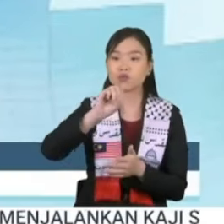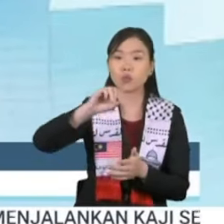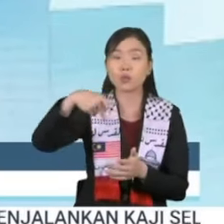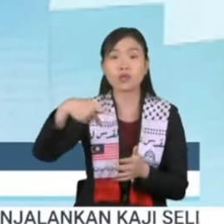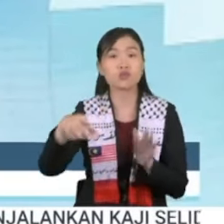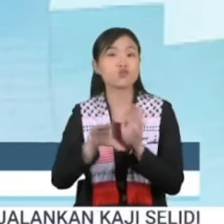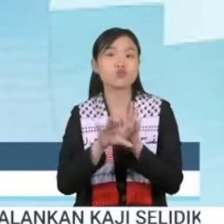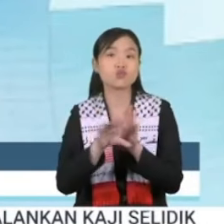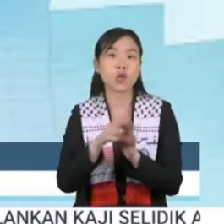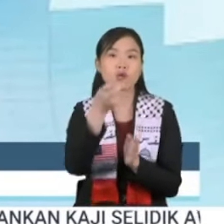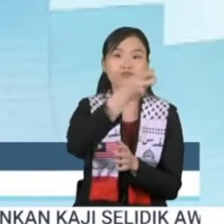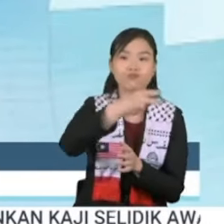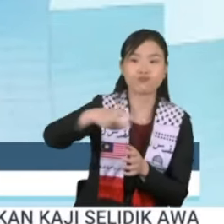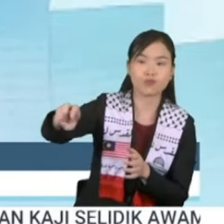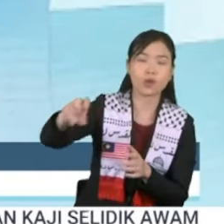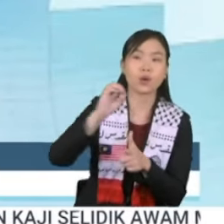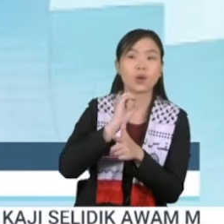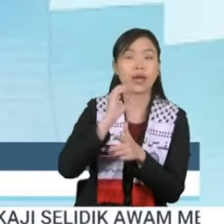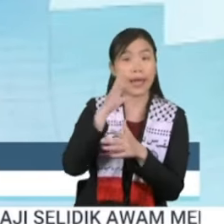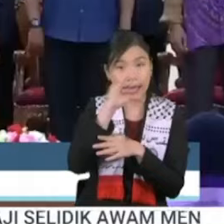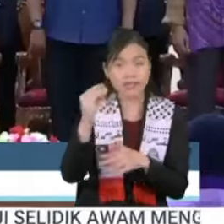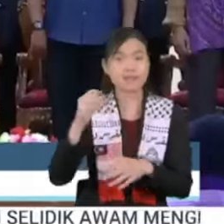logistik selain keanggotaan.